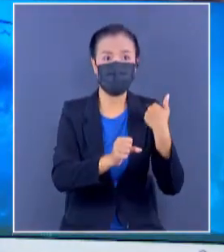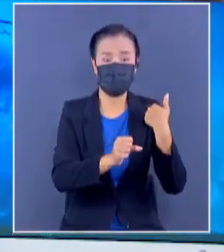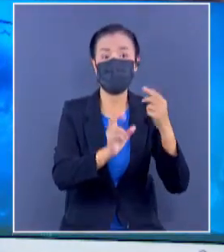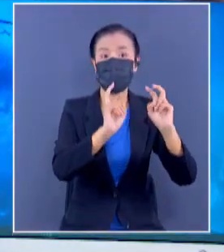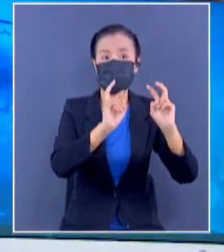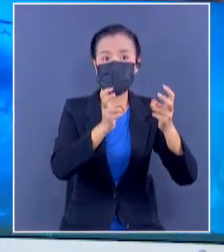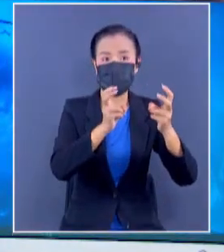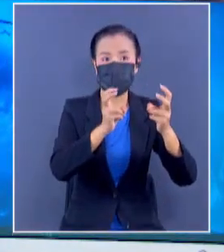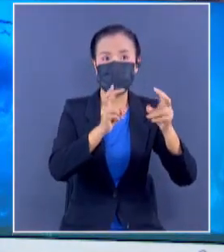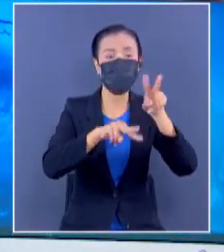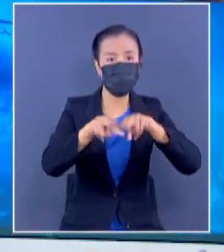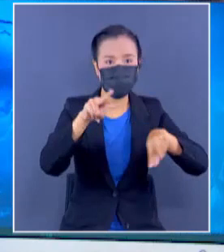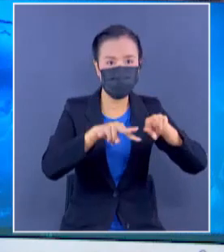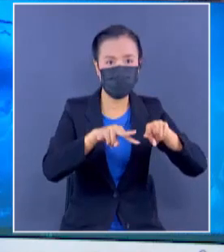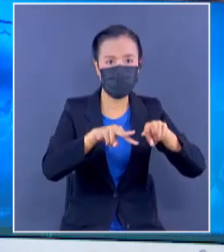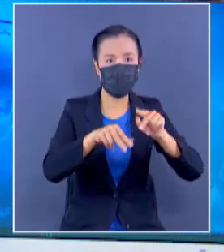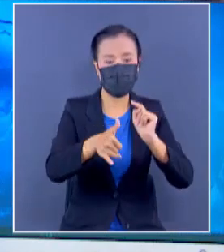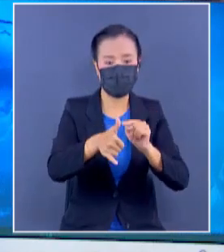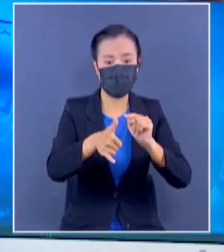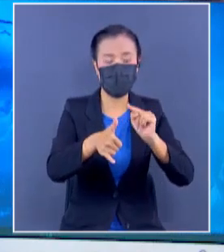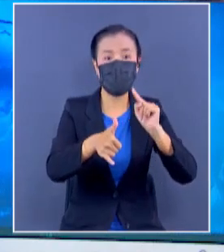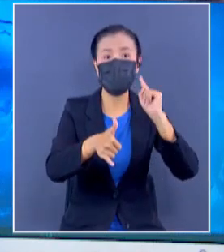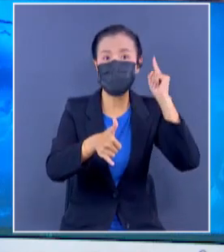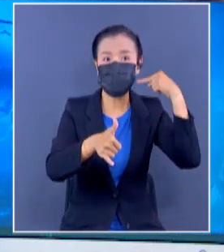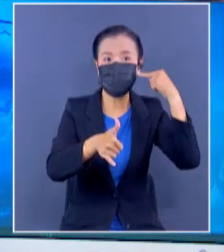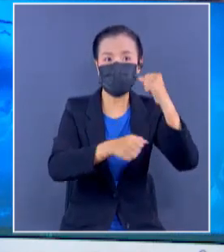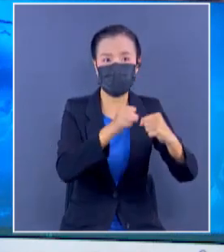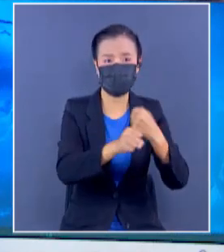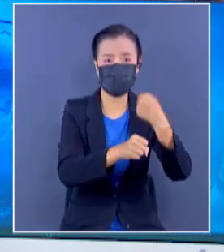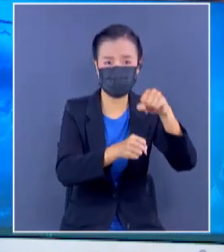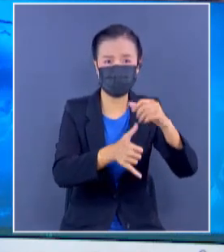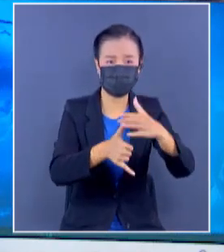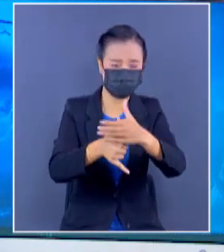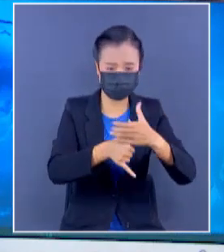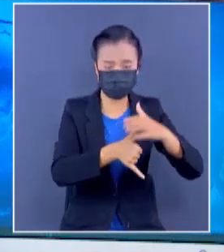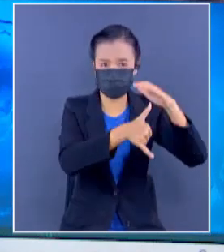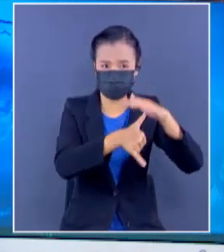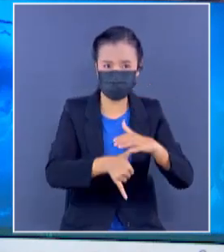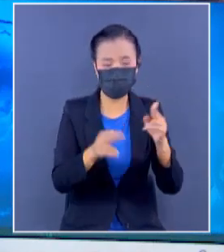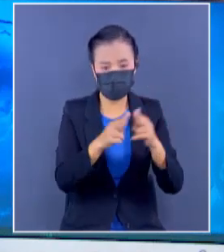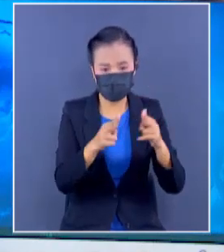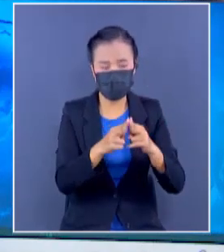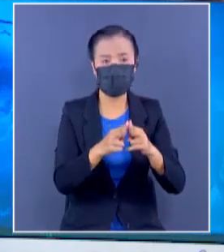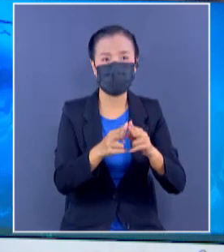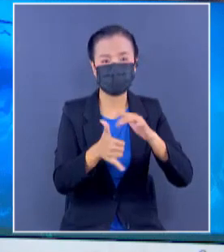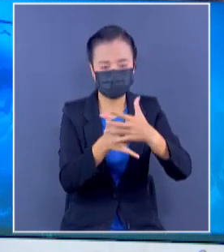นึงก็คือเรื่องของการดูแลน้องผู้หญิงคนนี้ต่อไปหลังจากนี ้นี่ค้ามนุษย์เลยนะกระทำชำเราเด็กหญิง